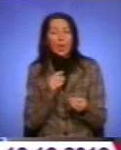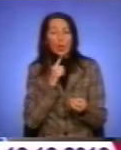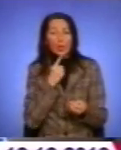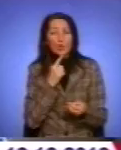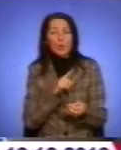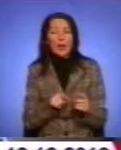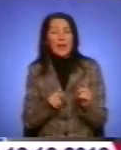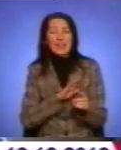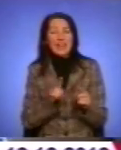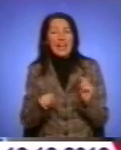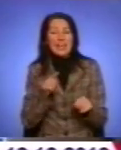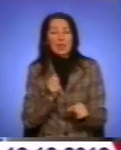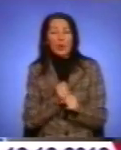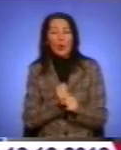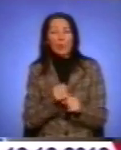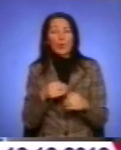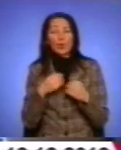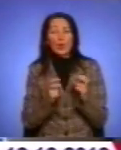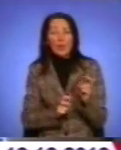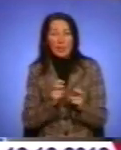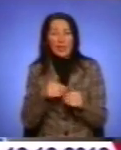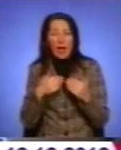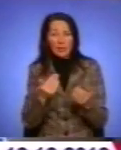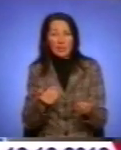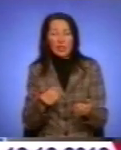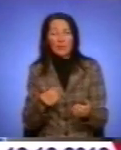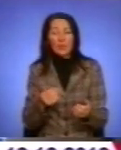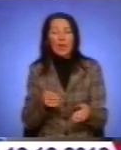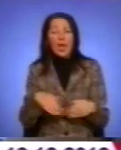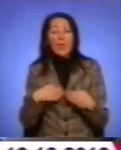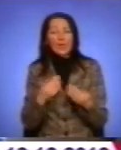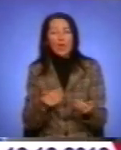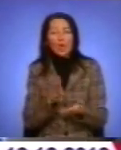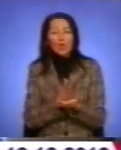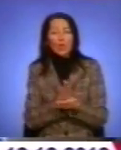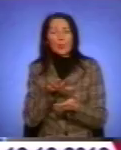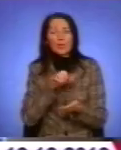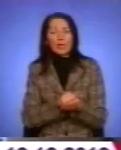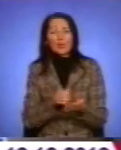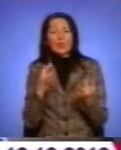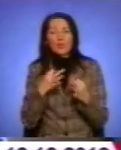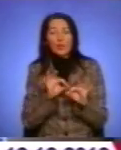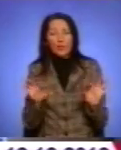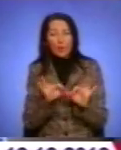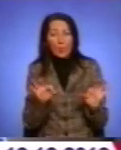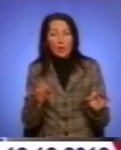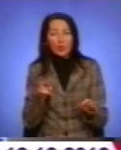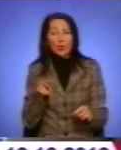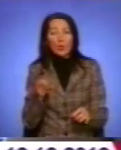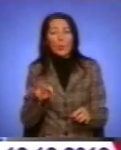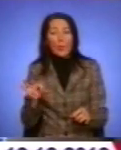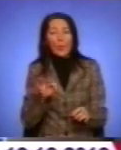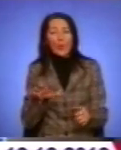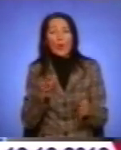Нерідко роботодавці подають в службу зайнятості інформації про вакансії, які не